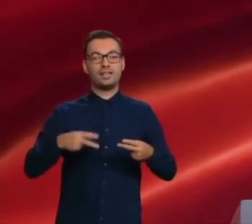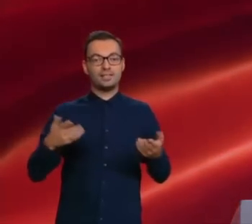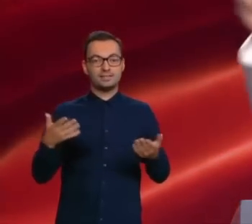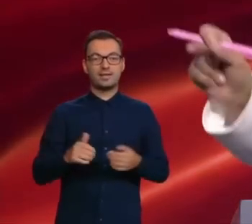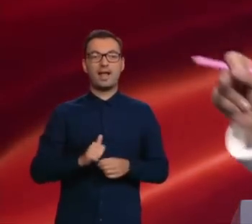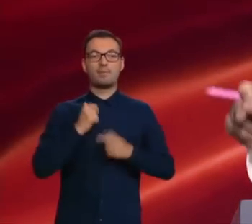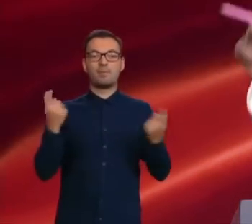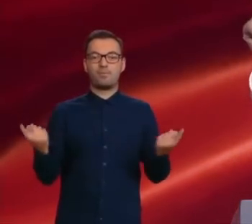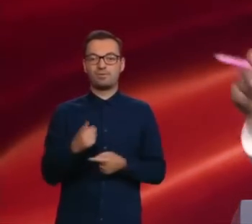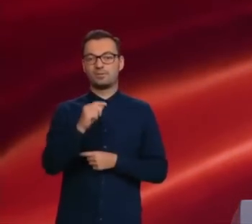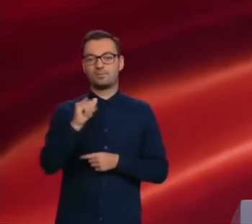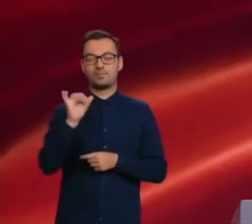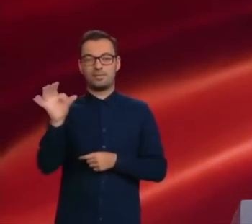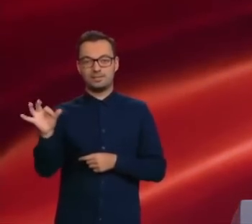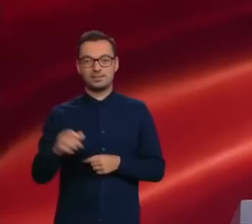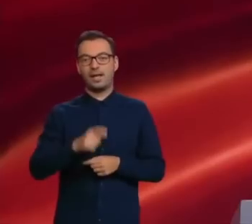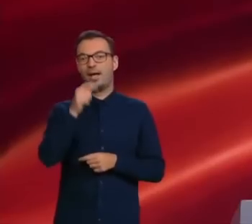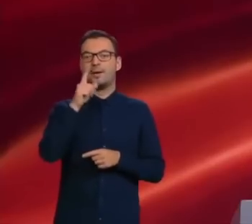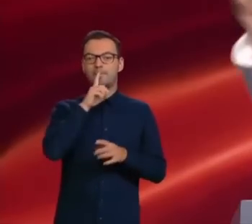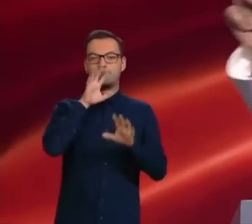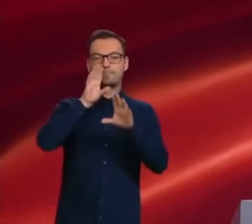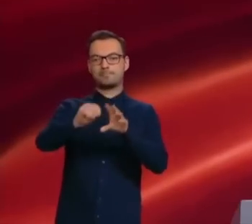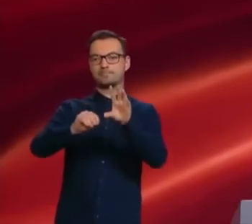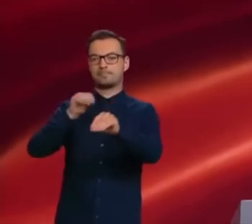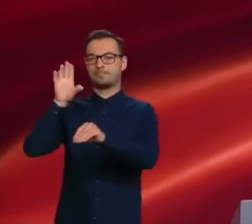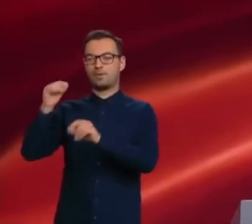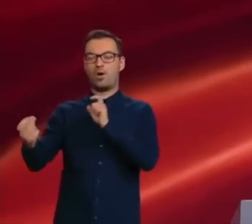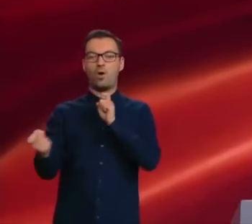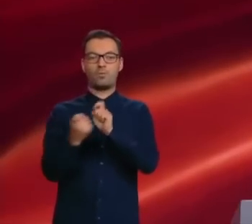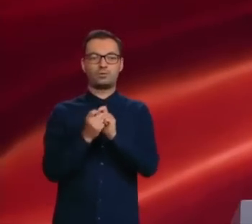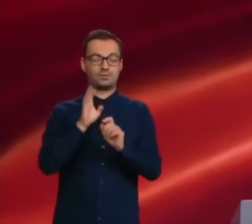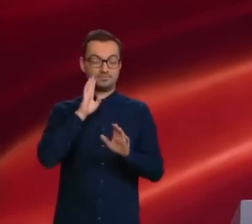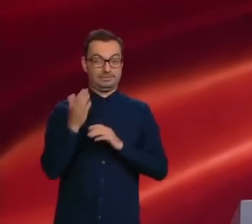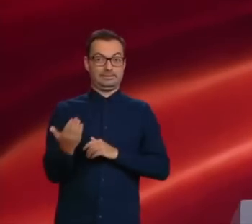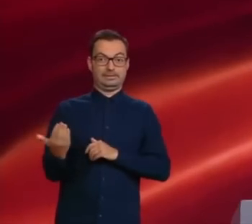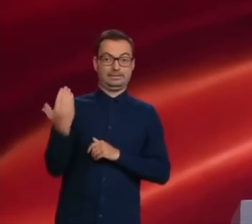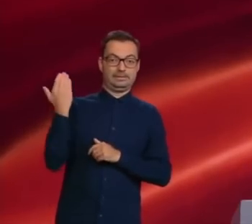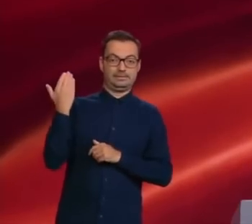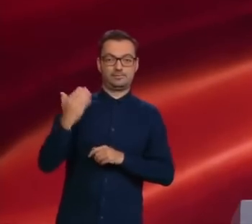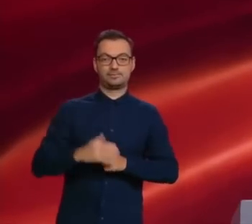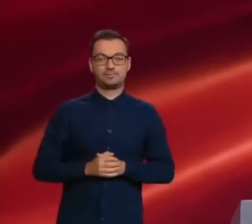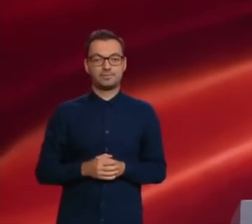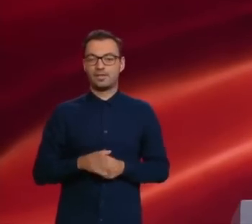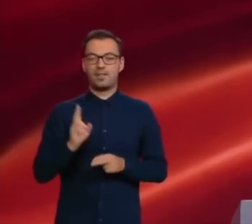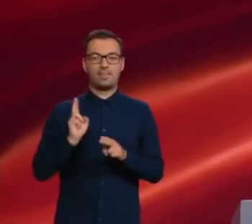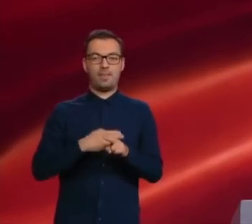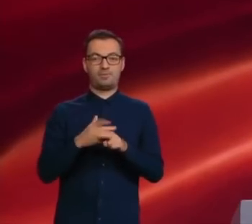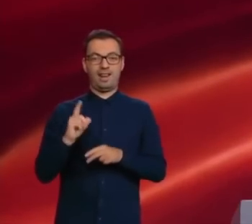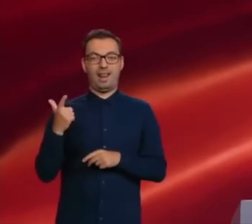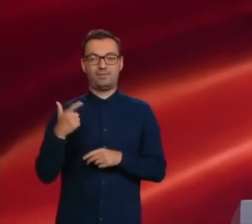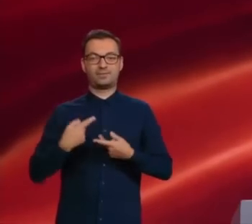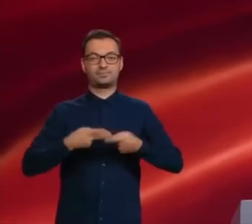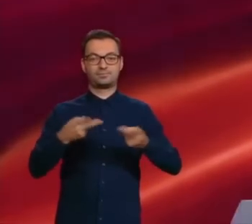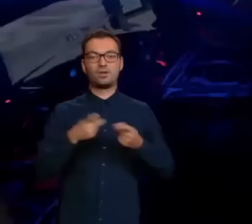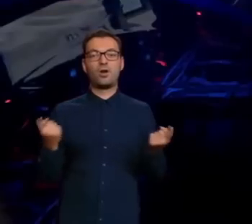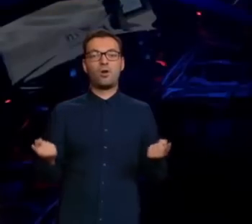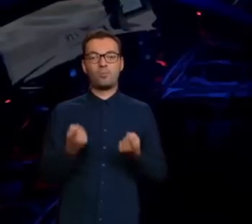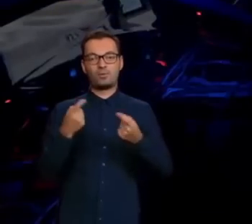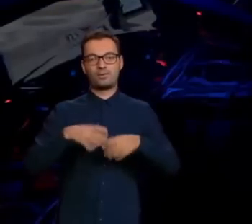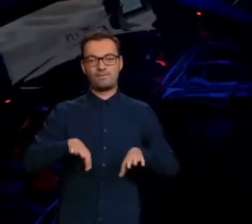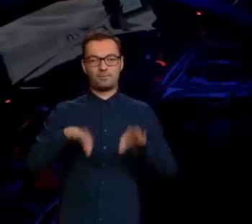żeby promować PiS i cenzurować opozycję. Jak to zrobił ostatnio? On ma monopol? Państwo ma działać przeciwko monopolom. O co tu